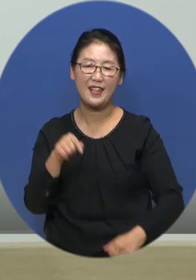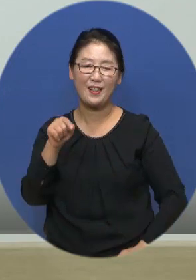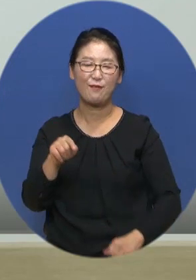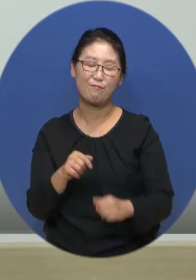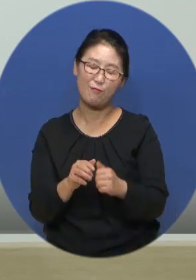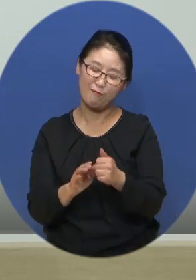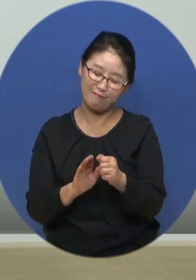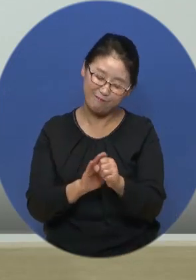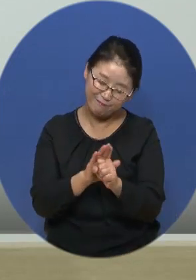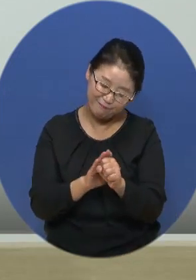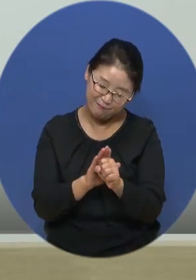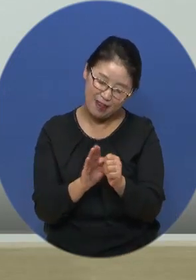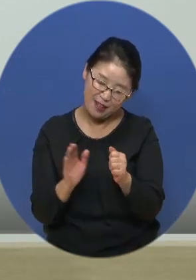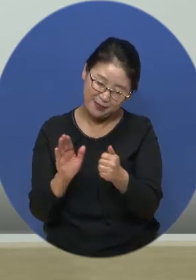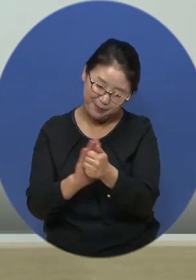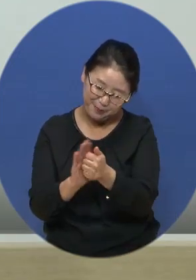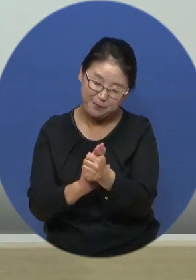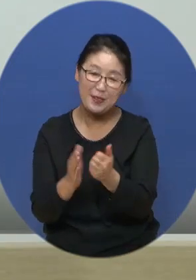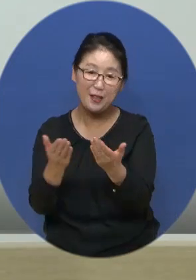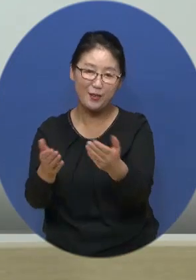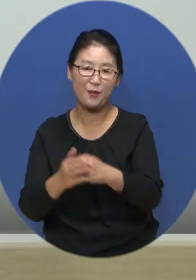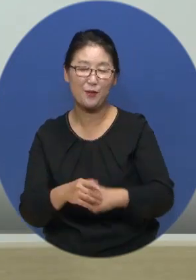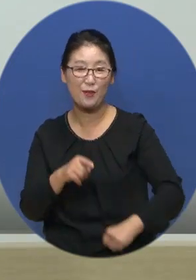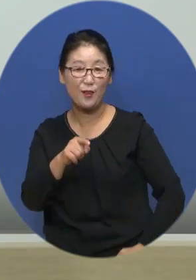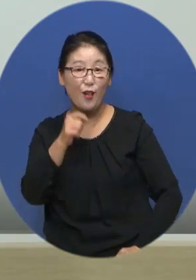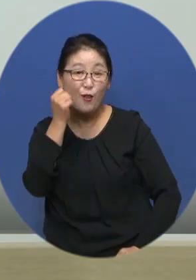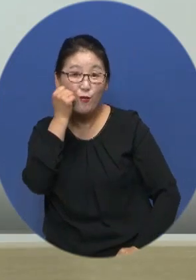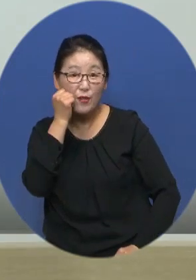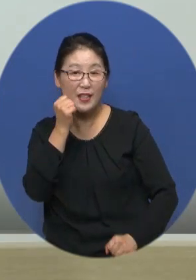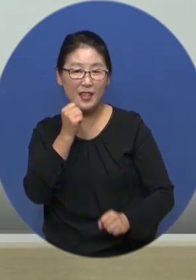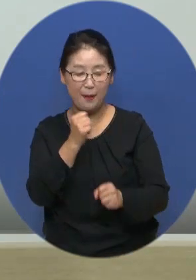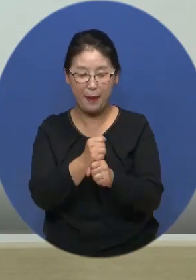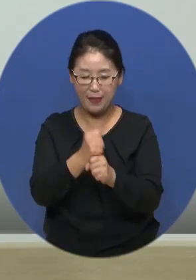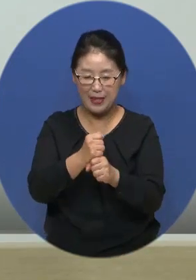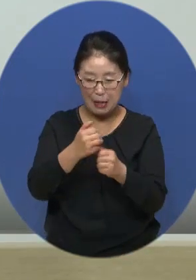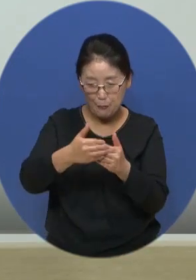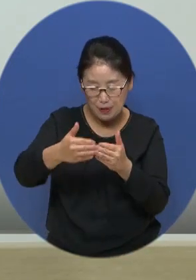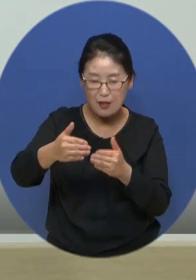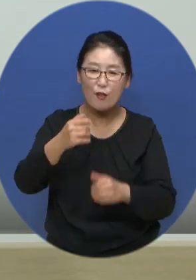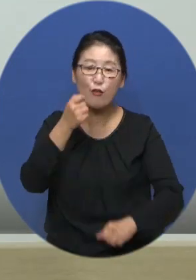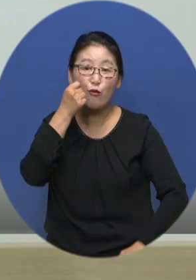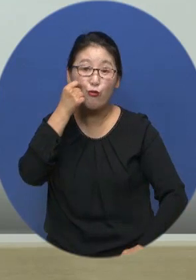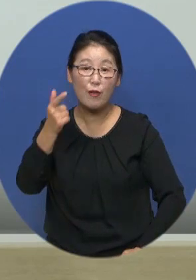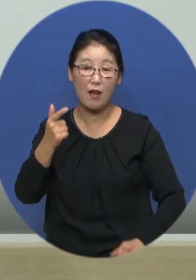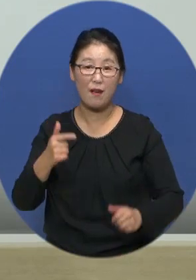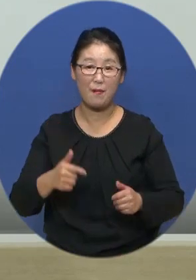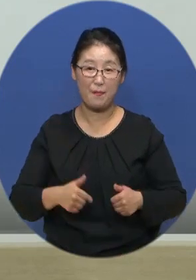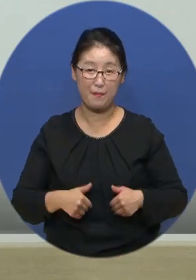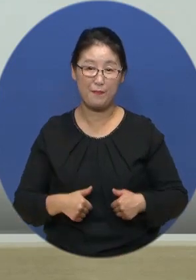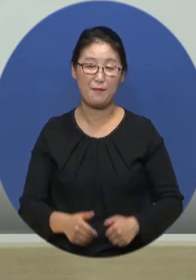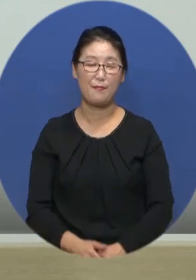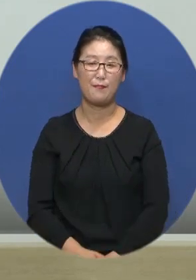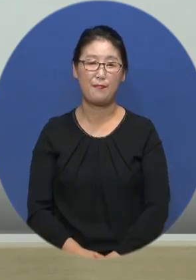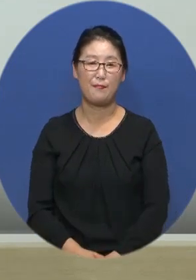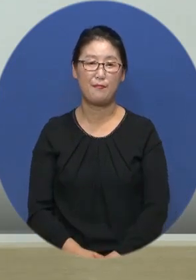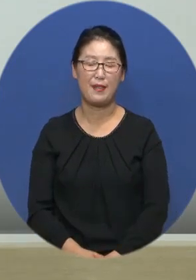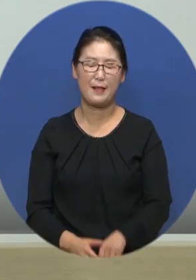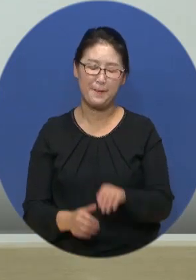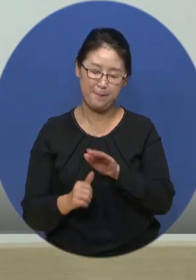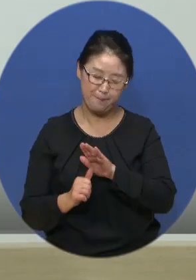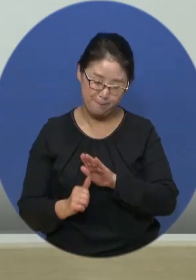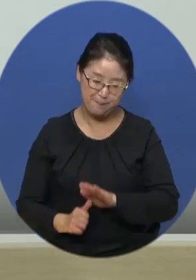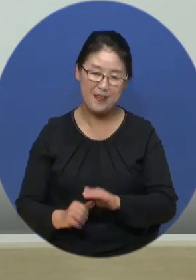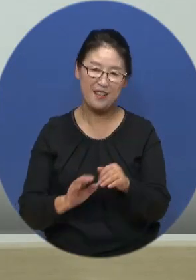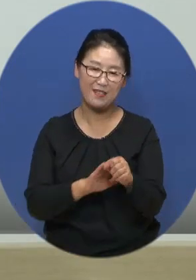보통 쿠키를 시작해서 숙달하게 만드는 데는 6개월 정도의 소요가 맨 처음 시작됐습니다. 이거 걸렸어요. 그러니까 인내,